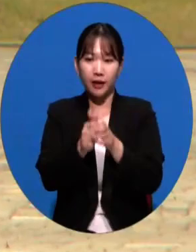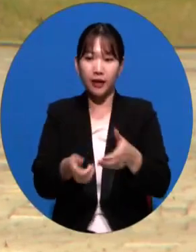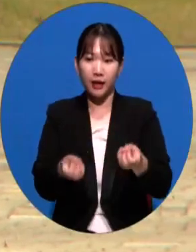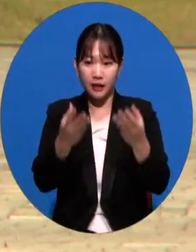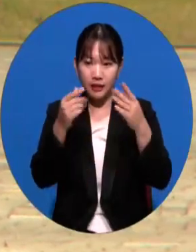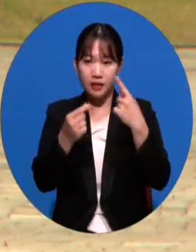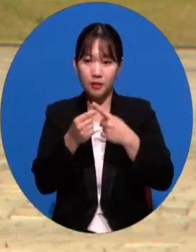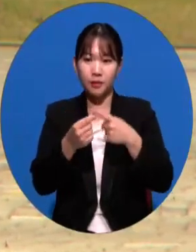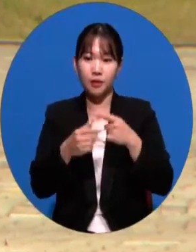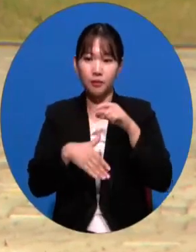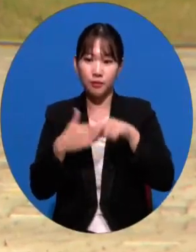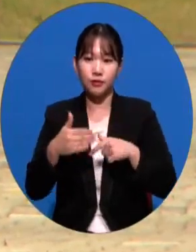번째 프로젝트로 진행했습니다